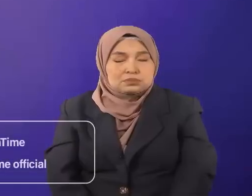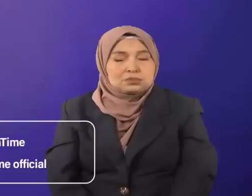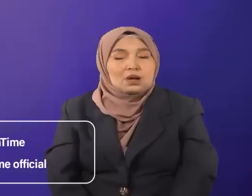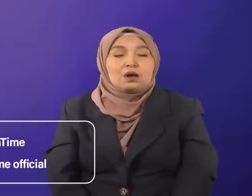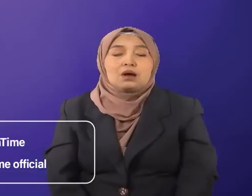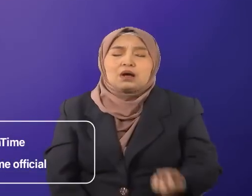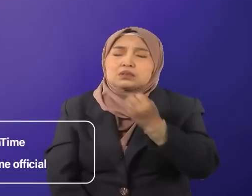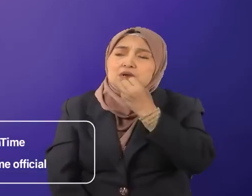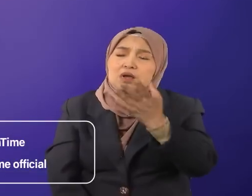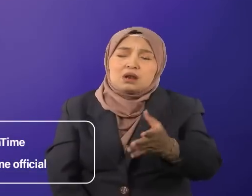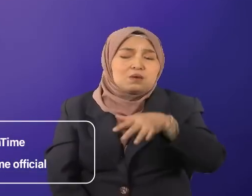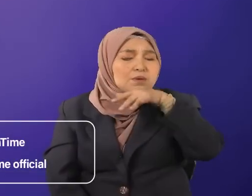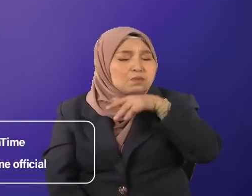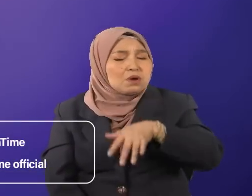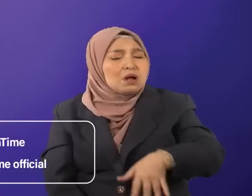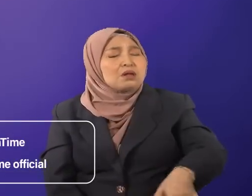قُلْ